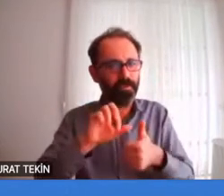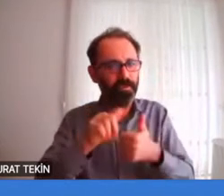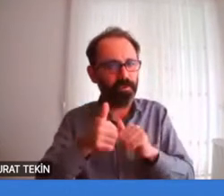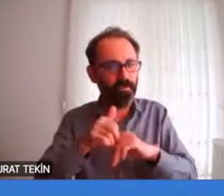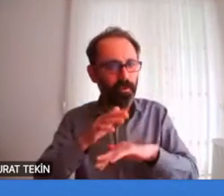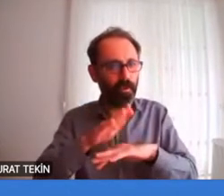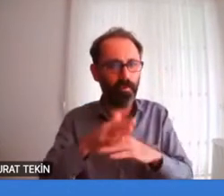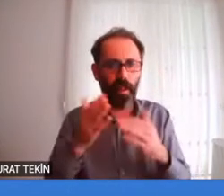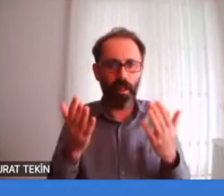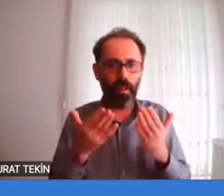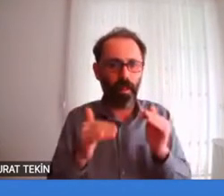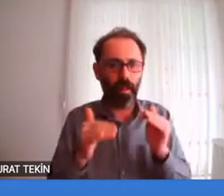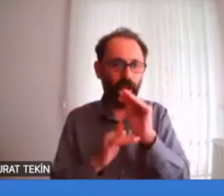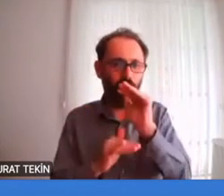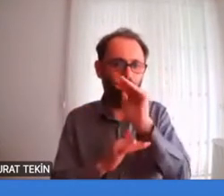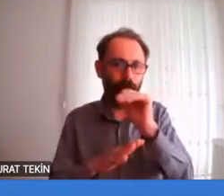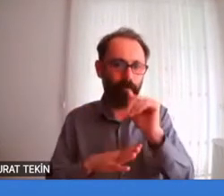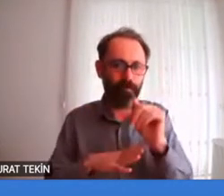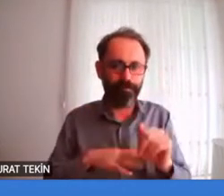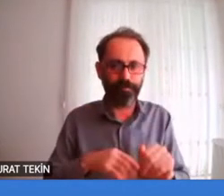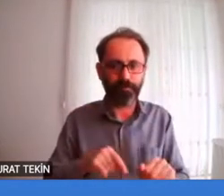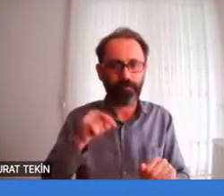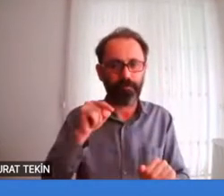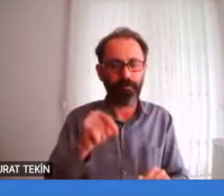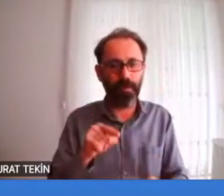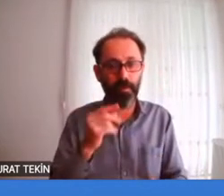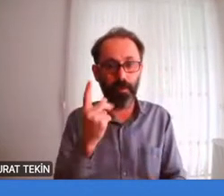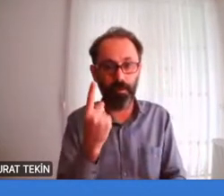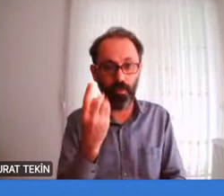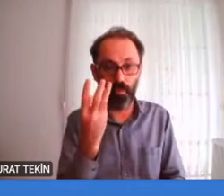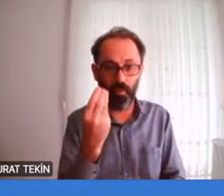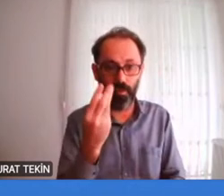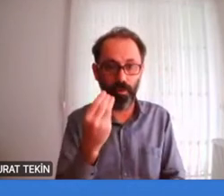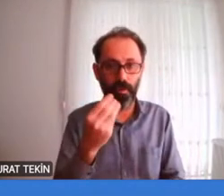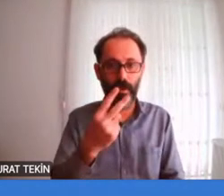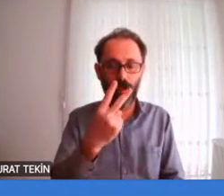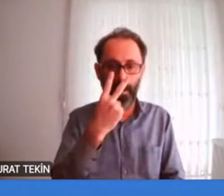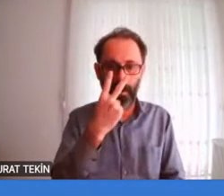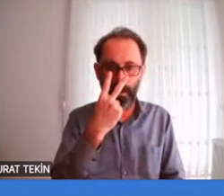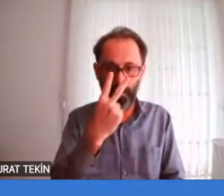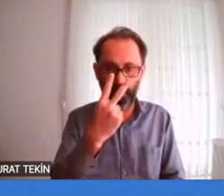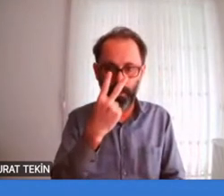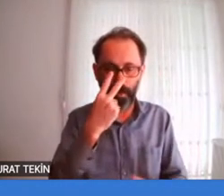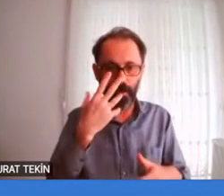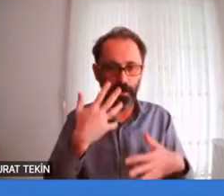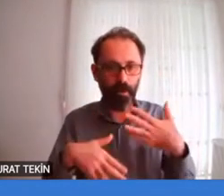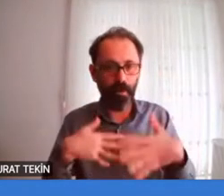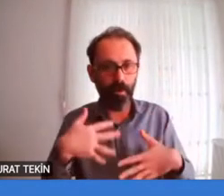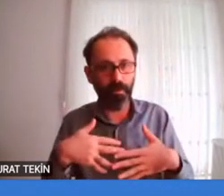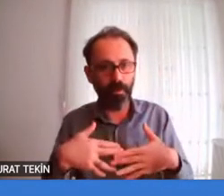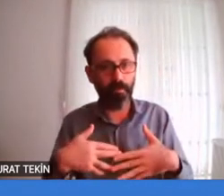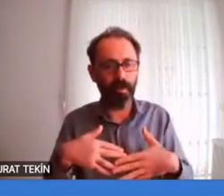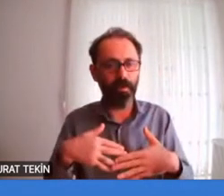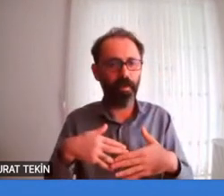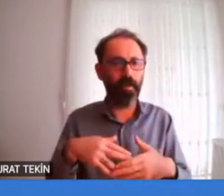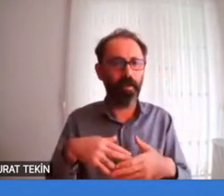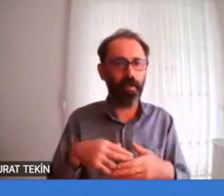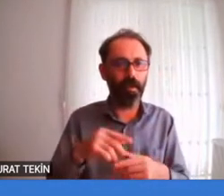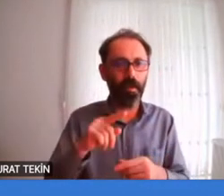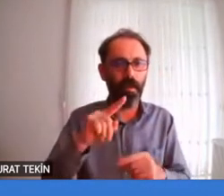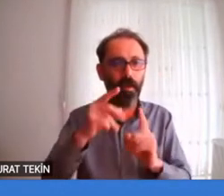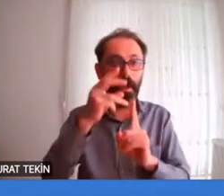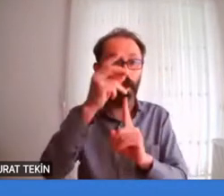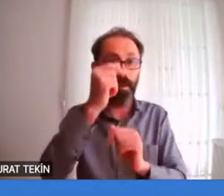isteriz. Aslında birçoğumuz görme engelliler ilk ve ortaokulunda okuduk ve